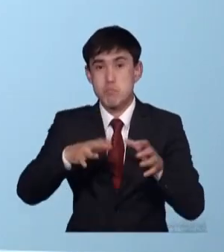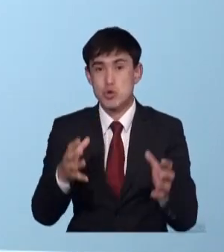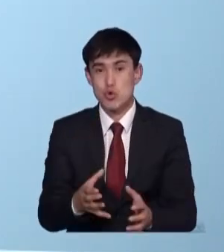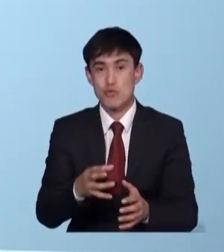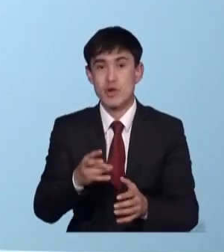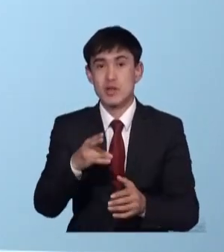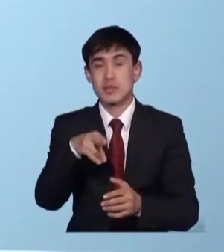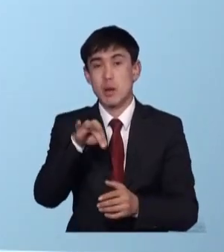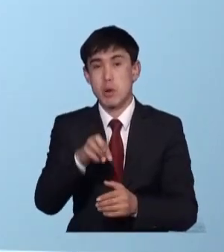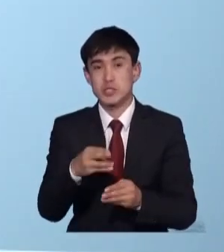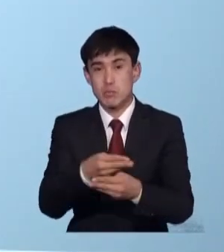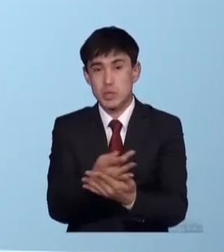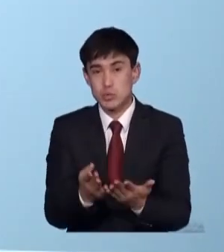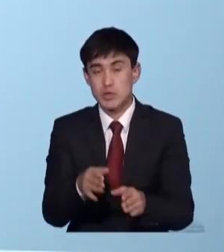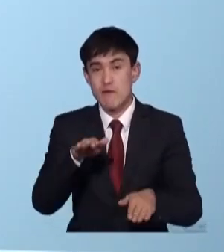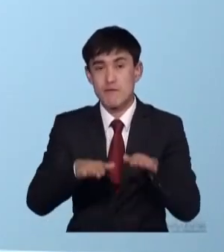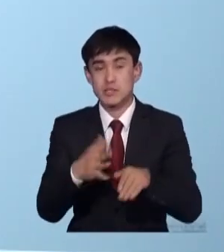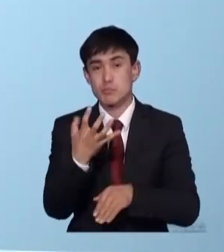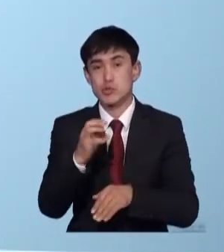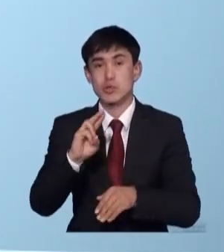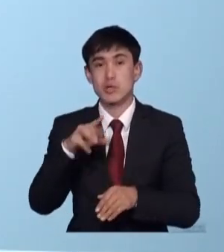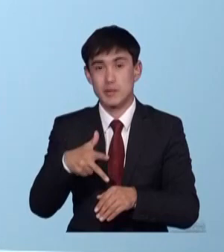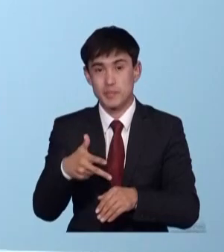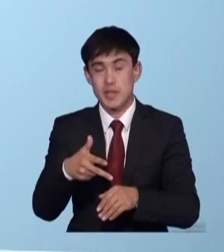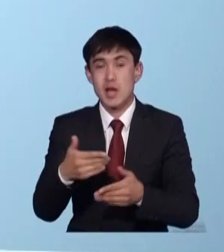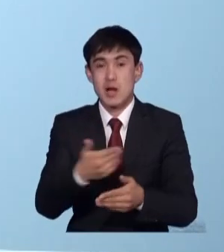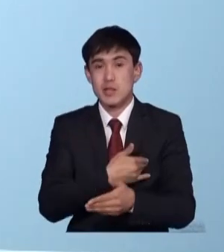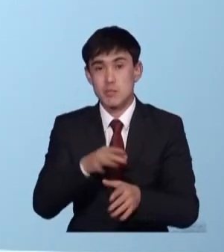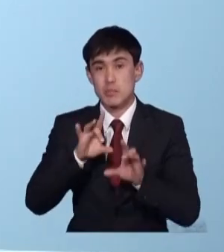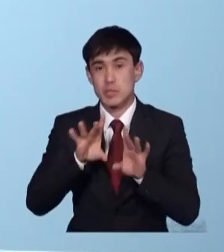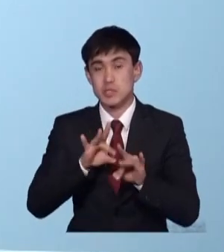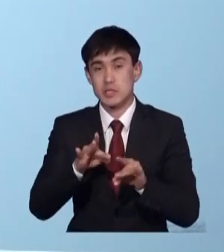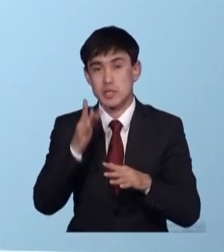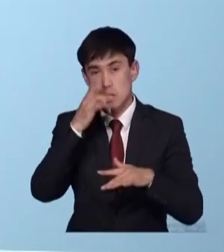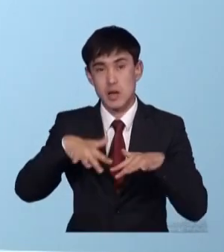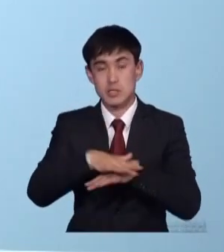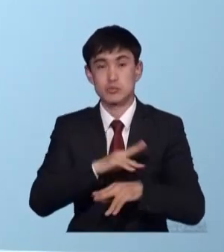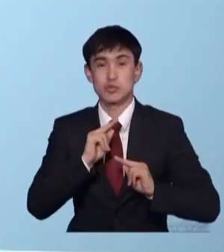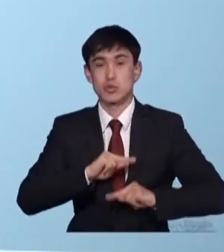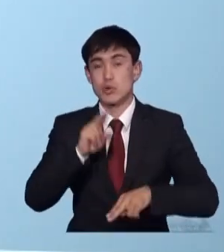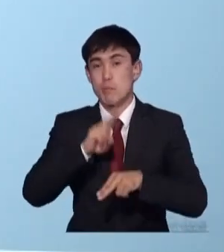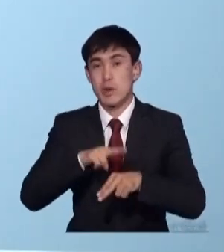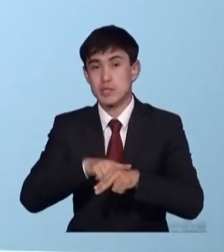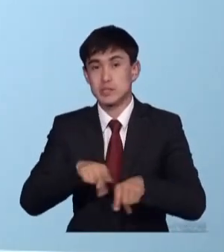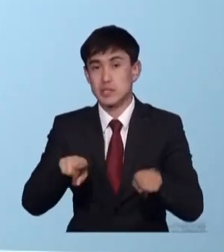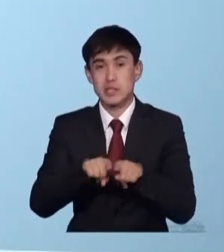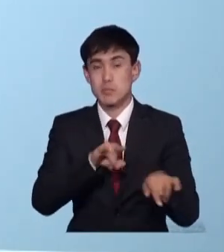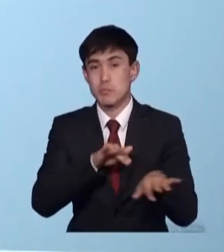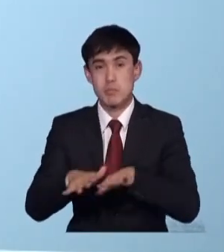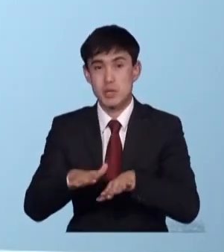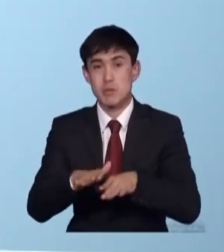некури най табачной продукции весом 500 кг хотим Напомнить гражданам что сотрудниками полиции подобные